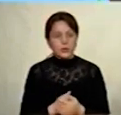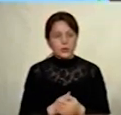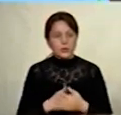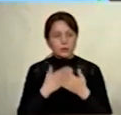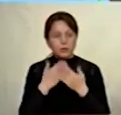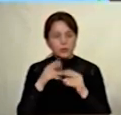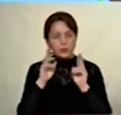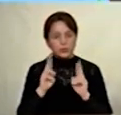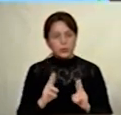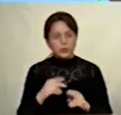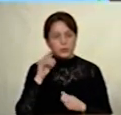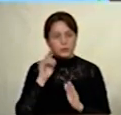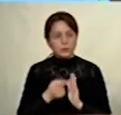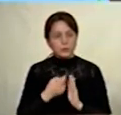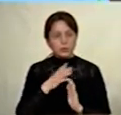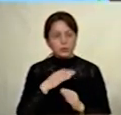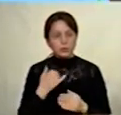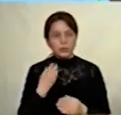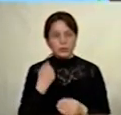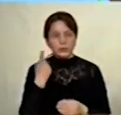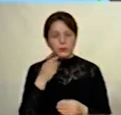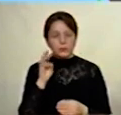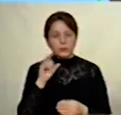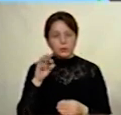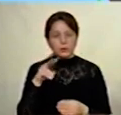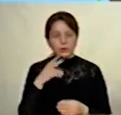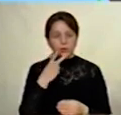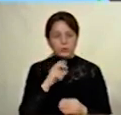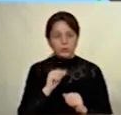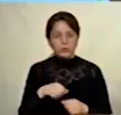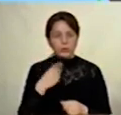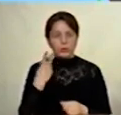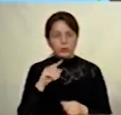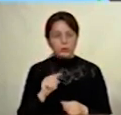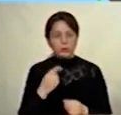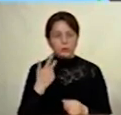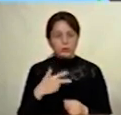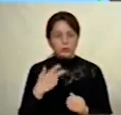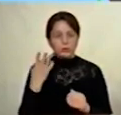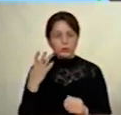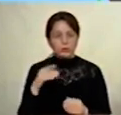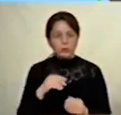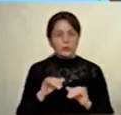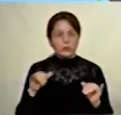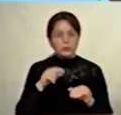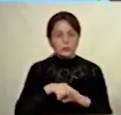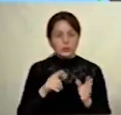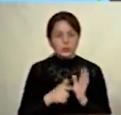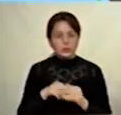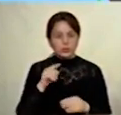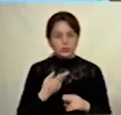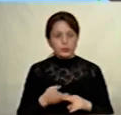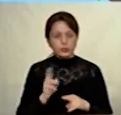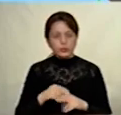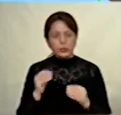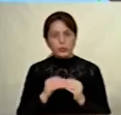ham bilib oldingiz. Endi yana bitta misol ko'rishimiz mumkin. 2.34 ni 17 ga ko'paytiramiz. Buning uchun